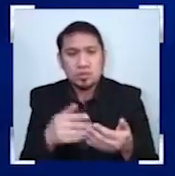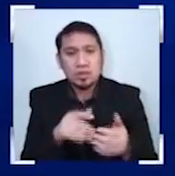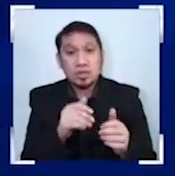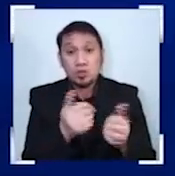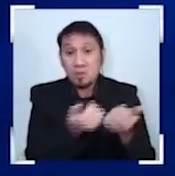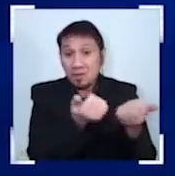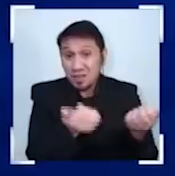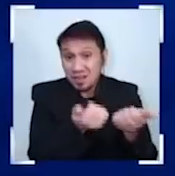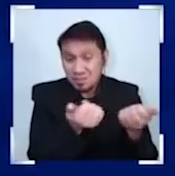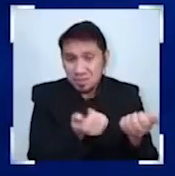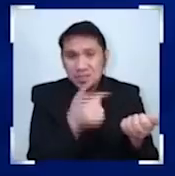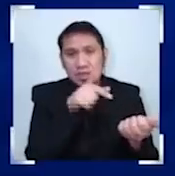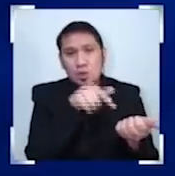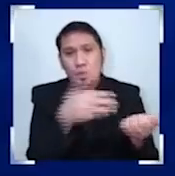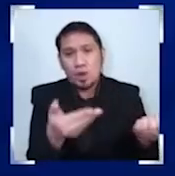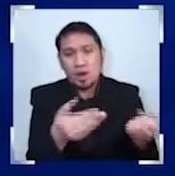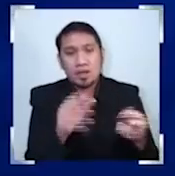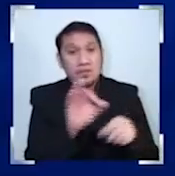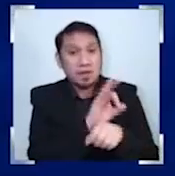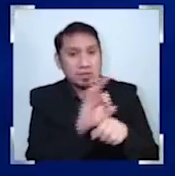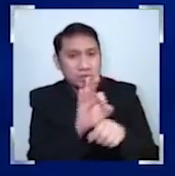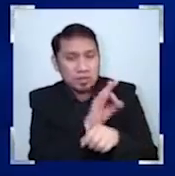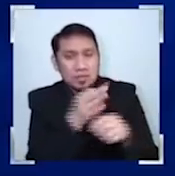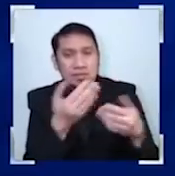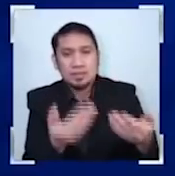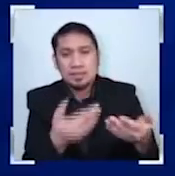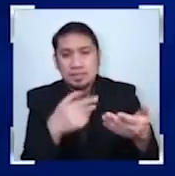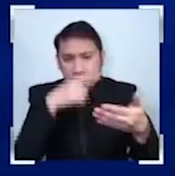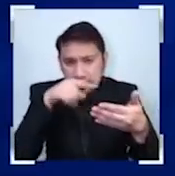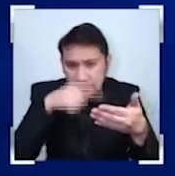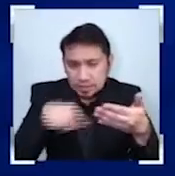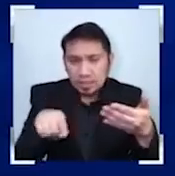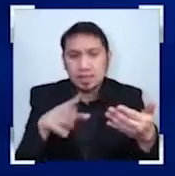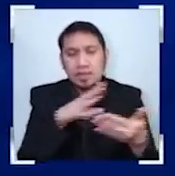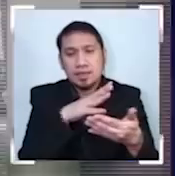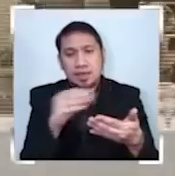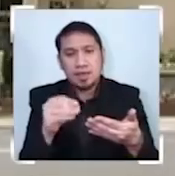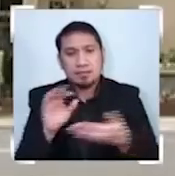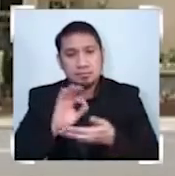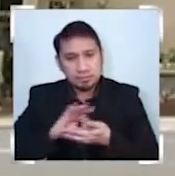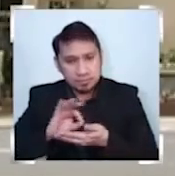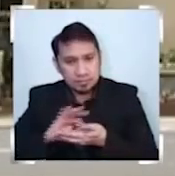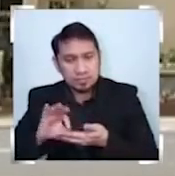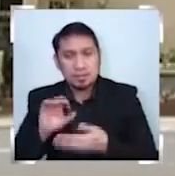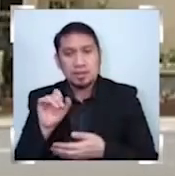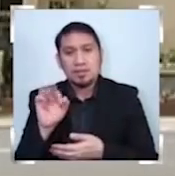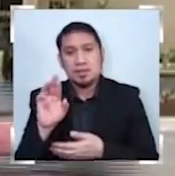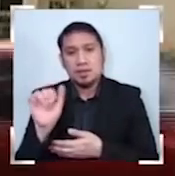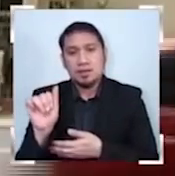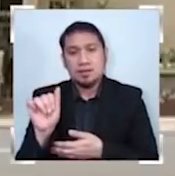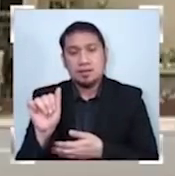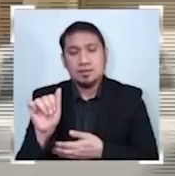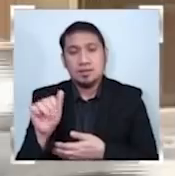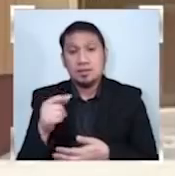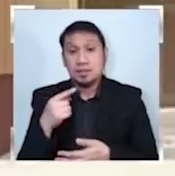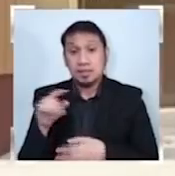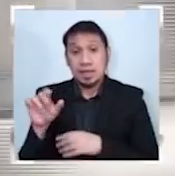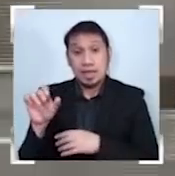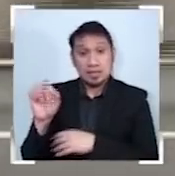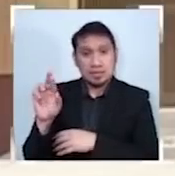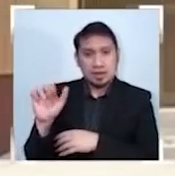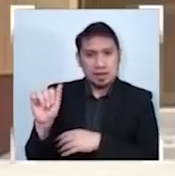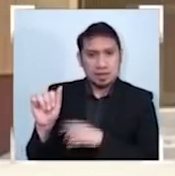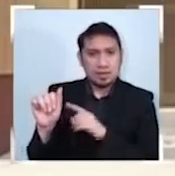warehouse at ang pag-deliver nito ay minomonitor, bine-verify at ina-account din ng SRA. Unang sinabi ni SRA na bagamat lumaki ang